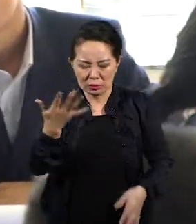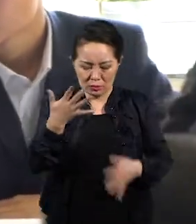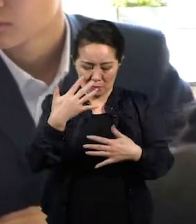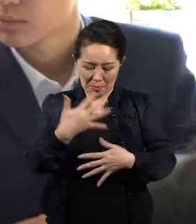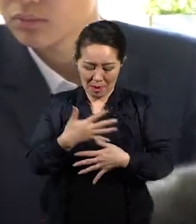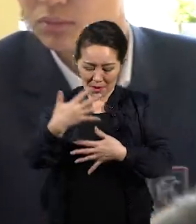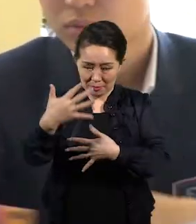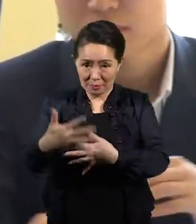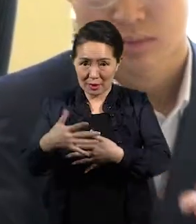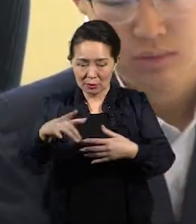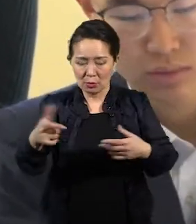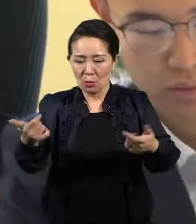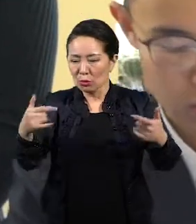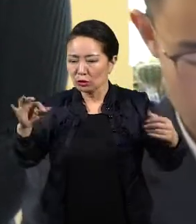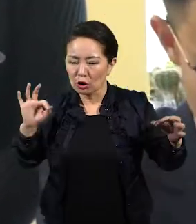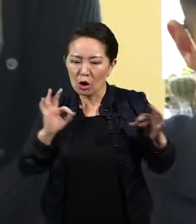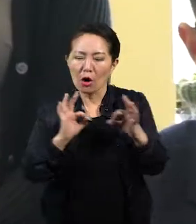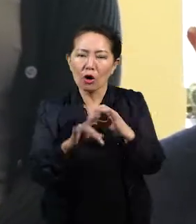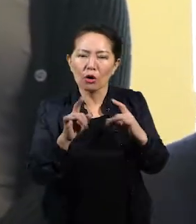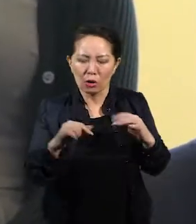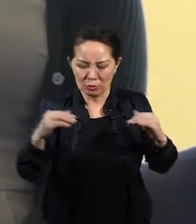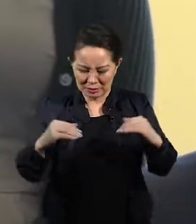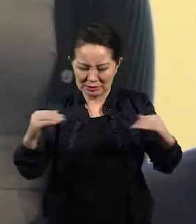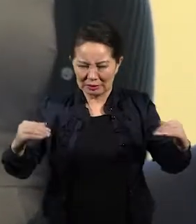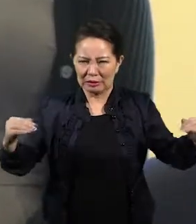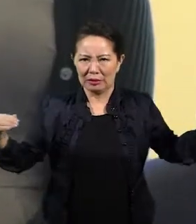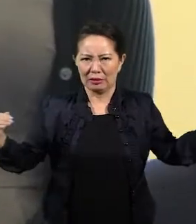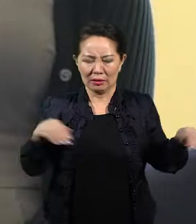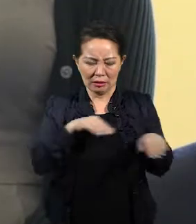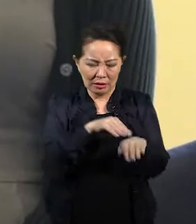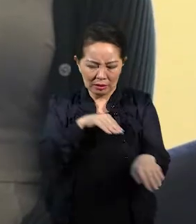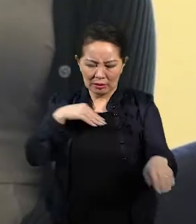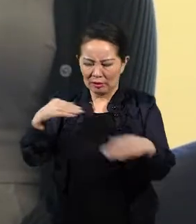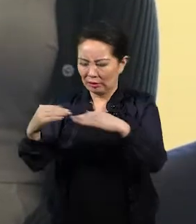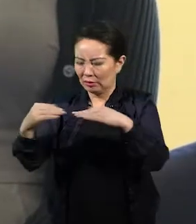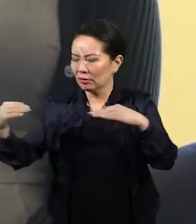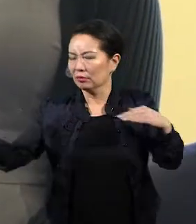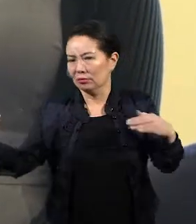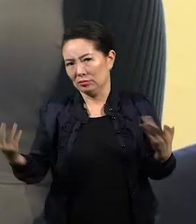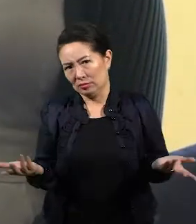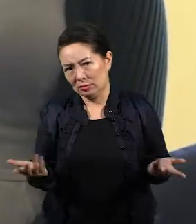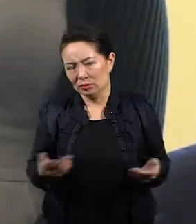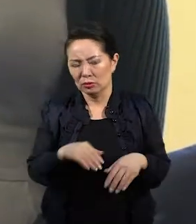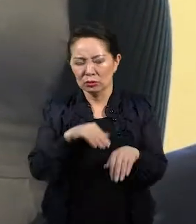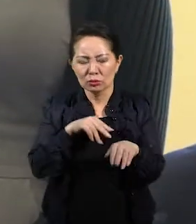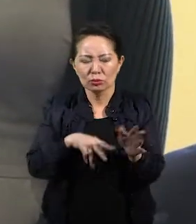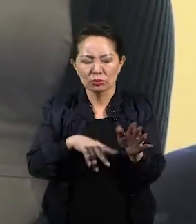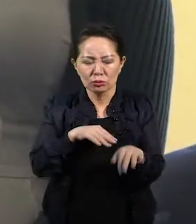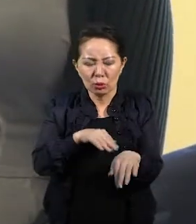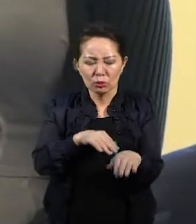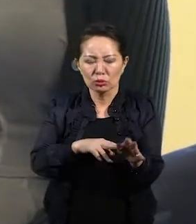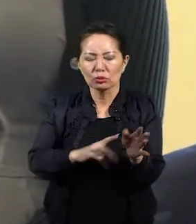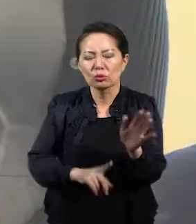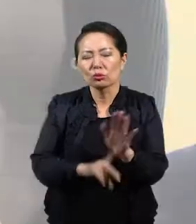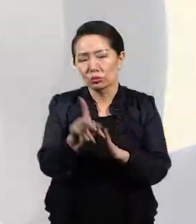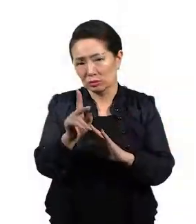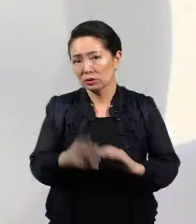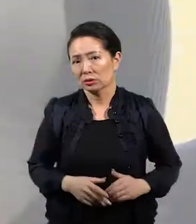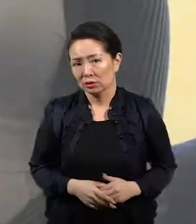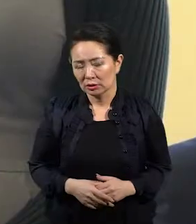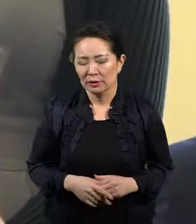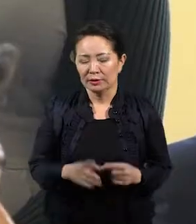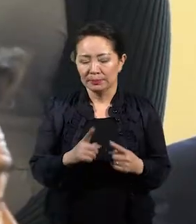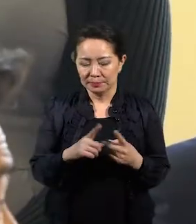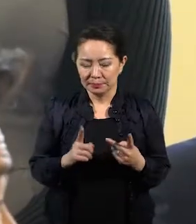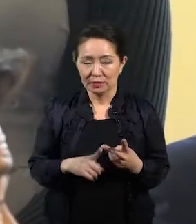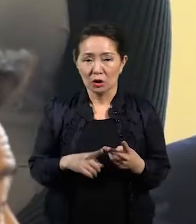байрны одоо босоод явах байрлал орох оршин суугчдын автомашин одоо төвжрэл үүсгэх тийм одоо байдал эрхийг зөрчиж байгаа.